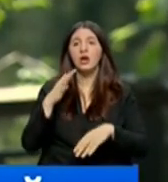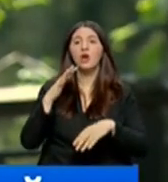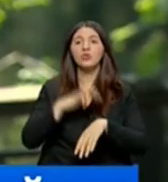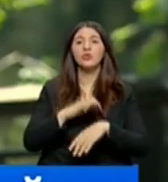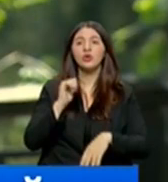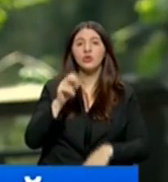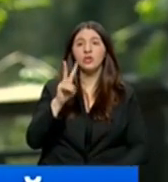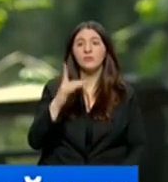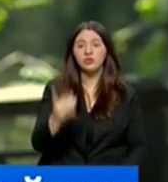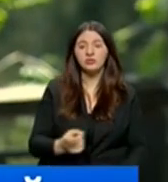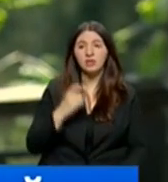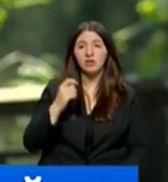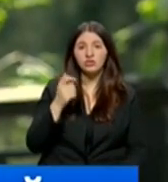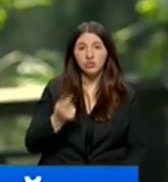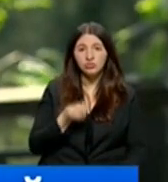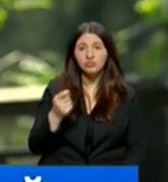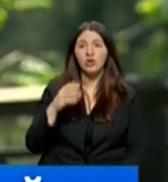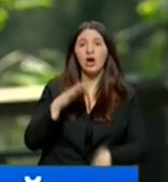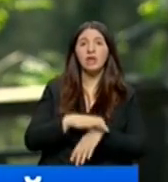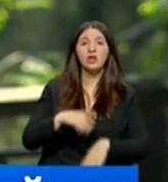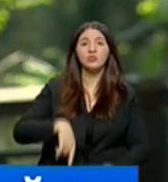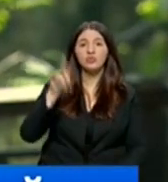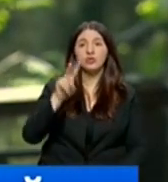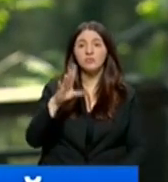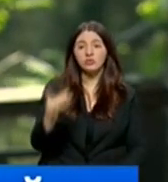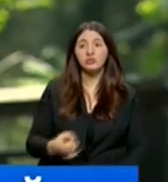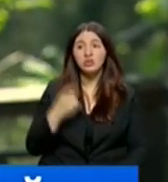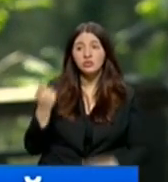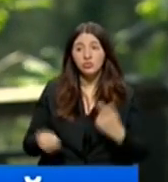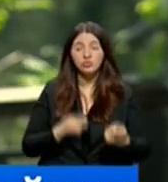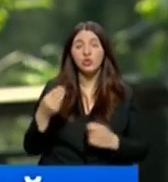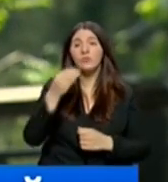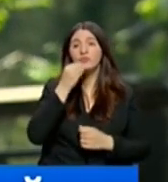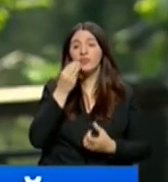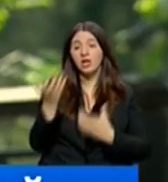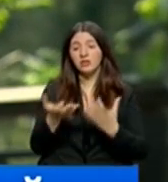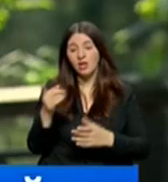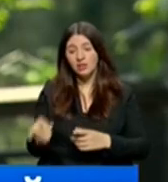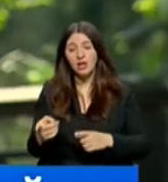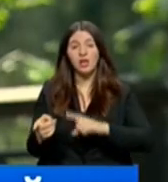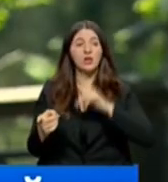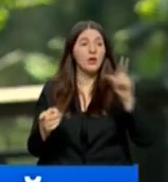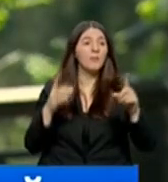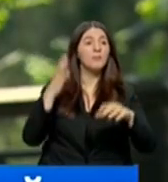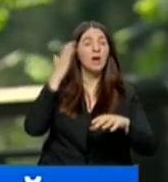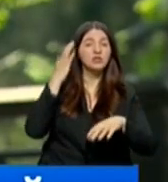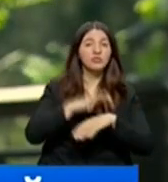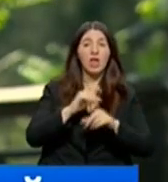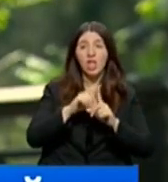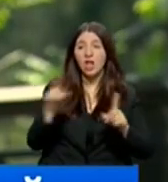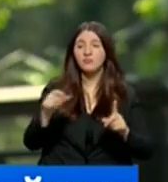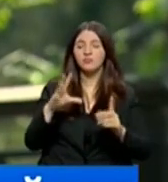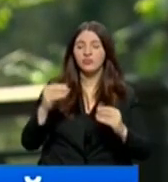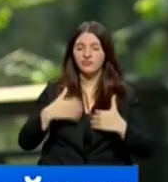günü 24 saati çalışıyor. Hastaneler günü 24 saati çalışıyor. Mutfağında çalışandan tutun başhekimine kadar herkes büyük